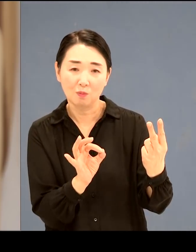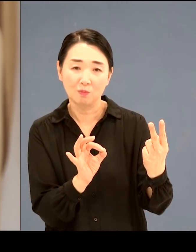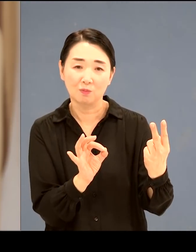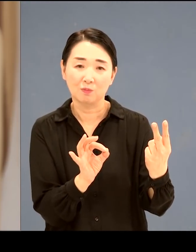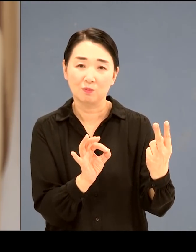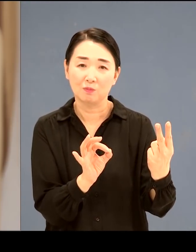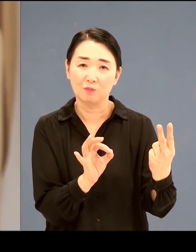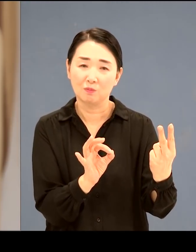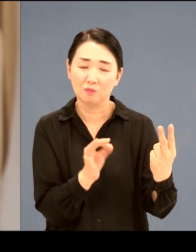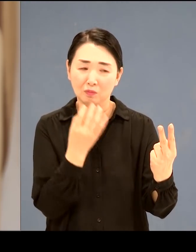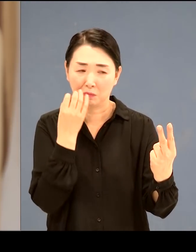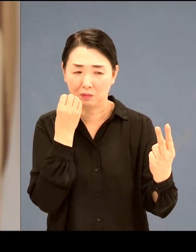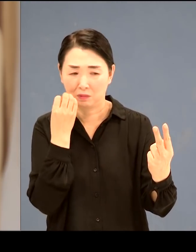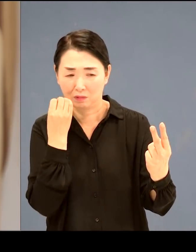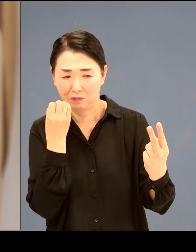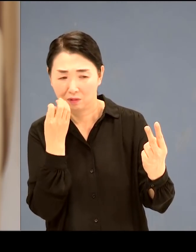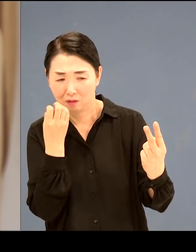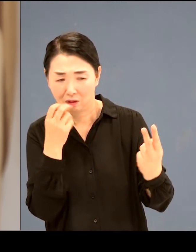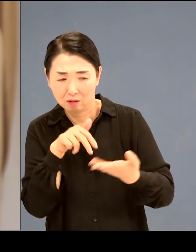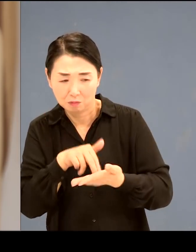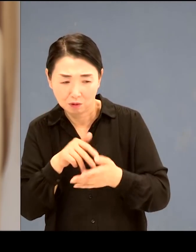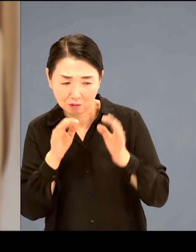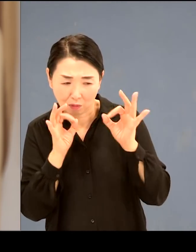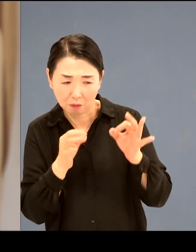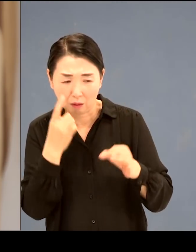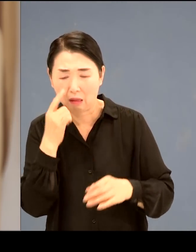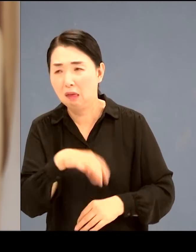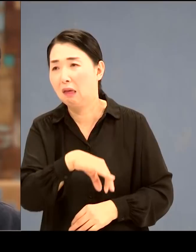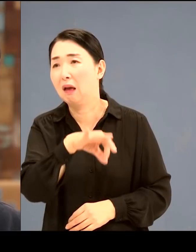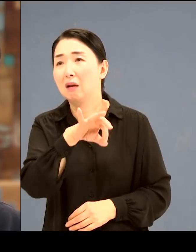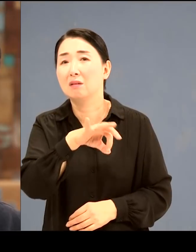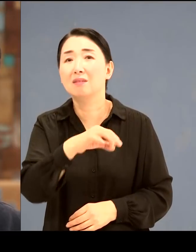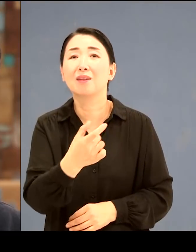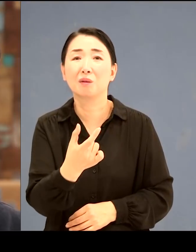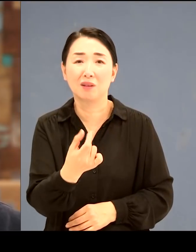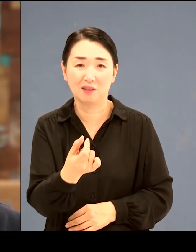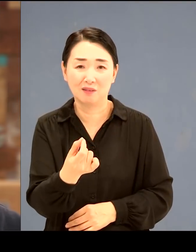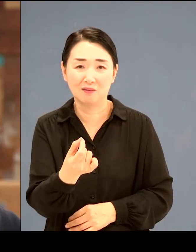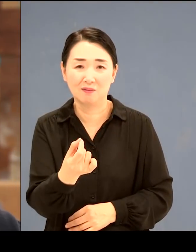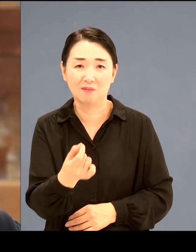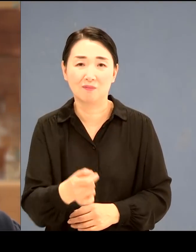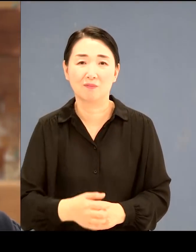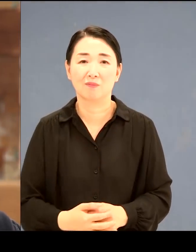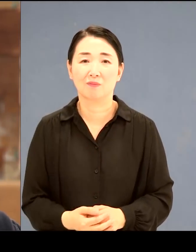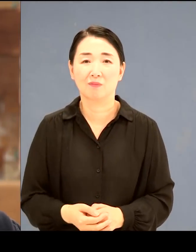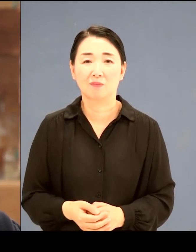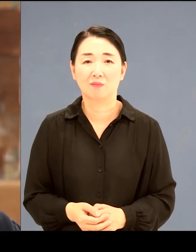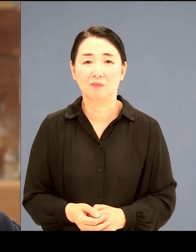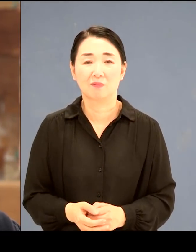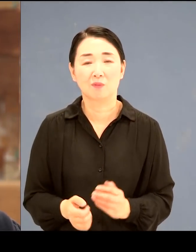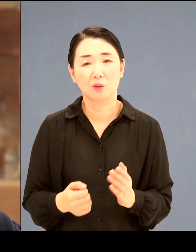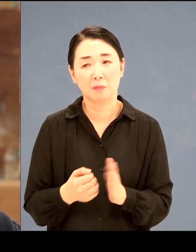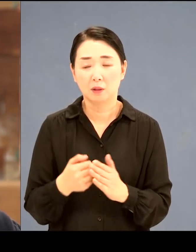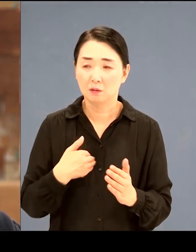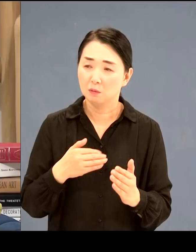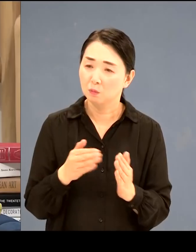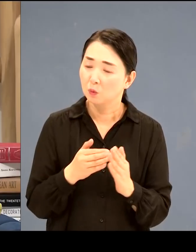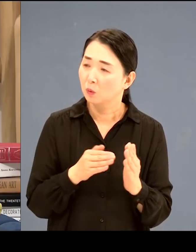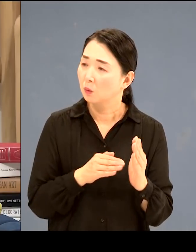굉장히 이상한 관점에서 바라보고 있더라고요. 그래서 집에